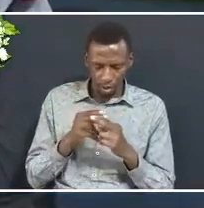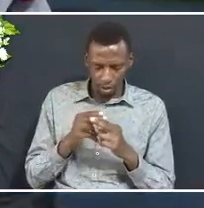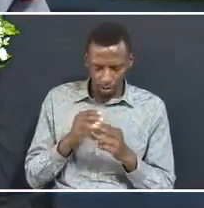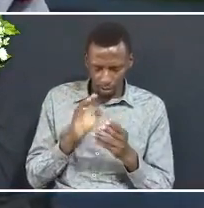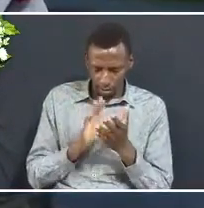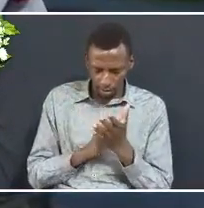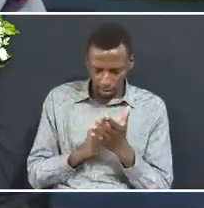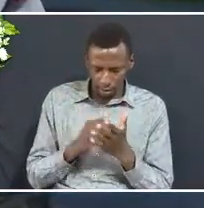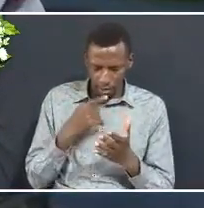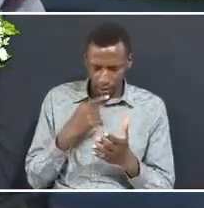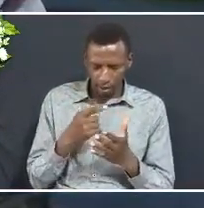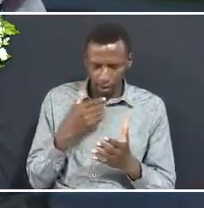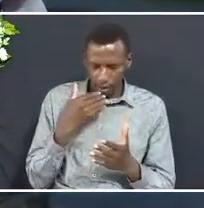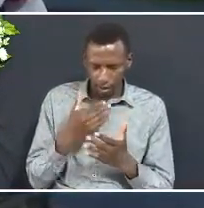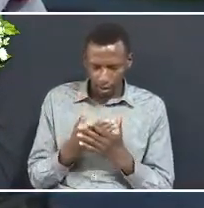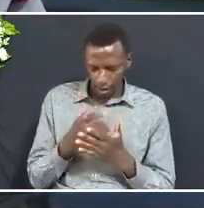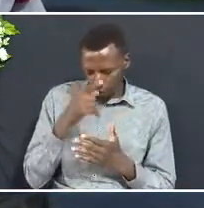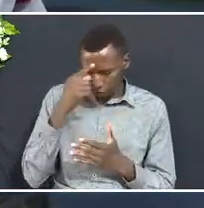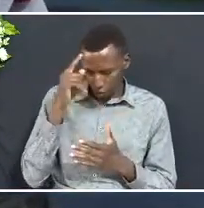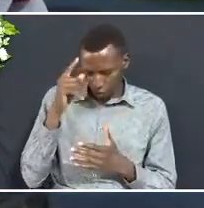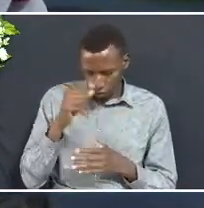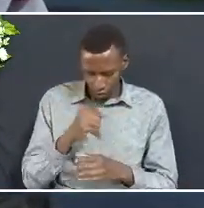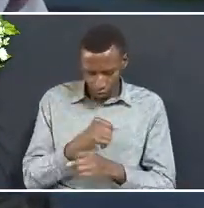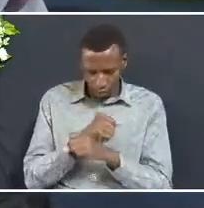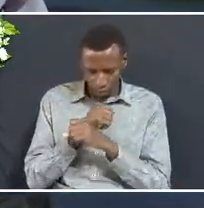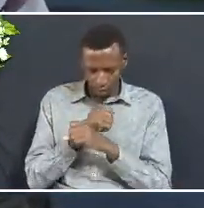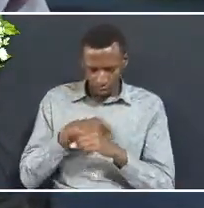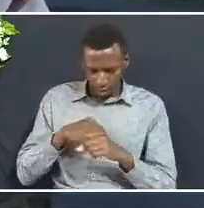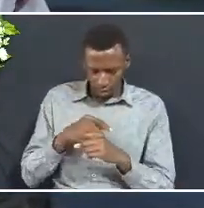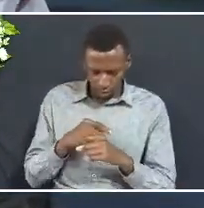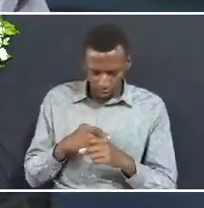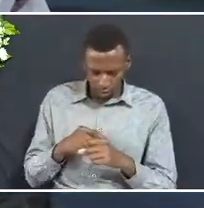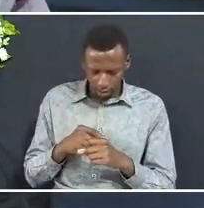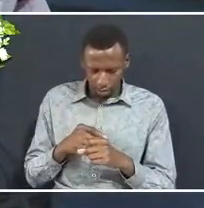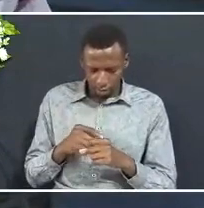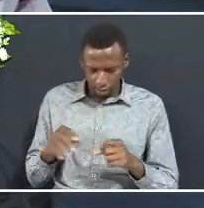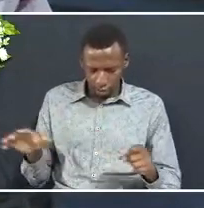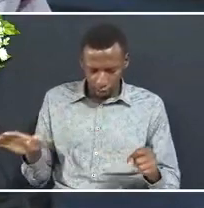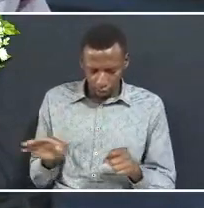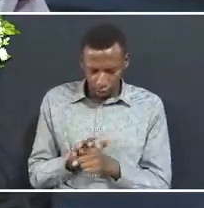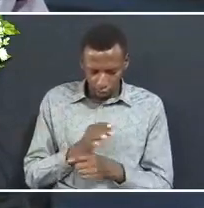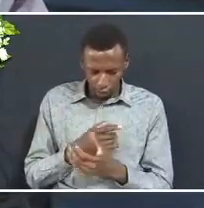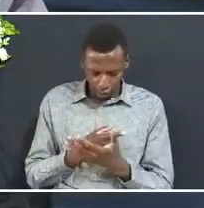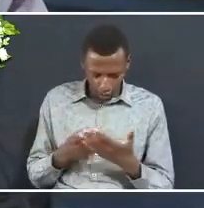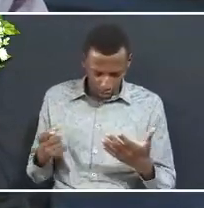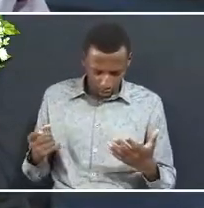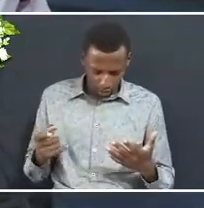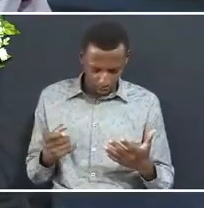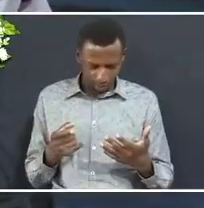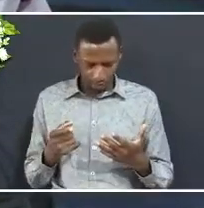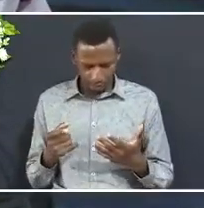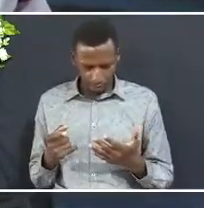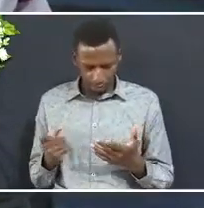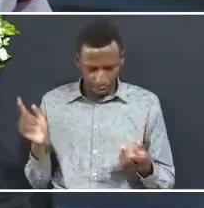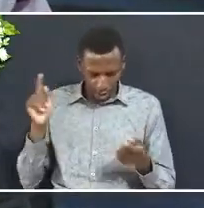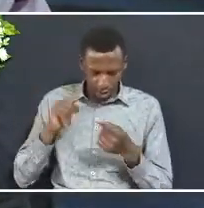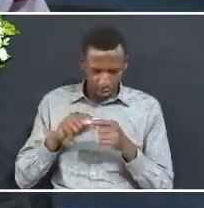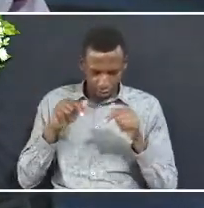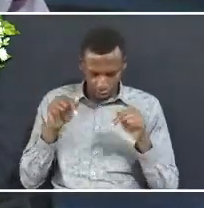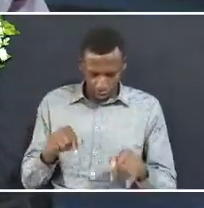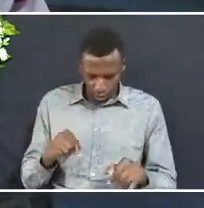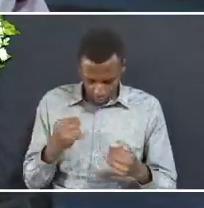asante kwa sababu umeweza kutulinda kwa wiki nzima. Tumeweza kukutana pia papa tulipofungua sapato yako ya